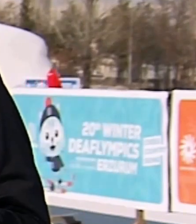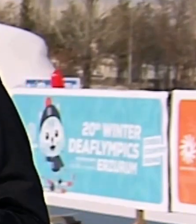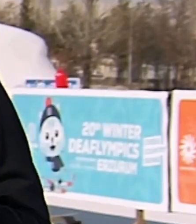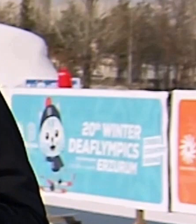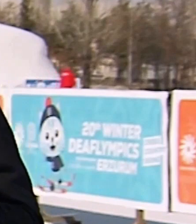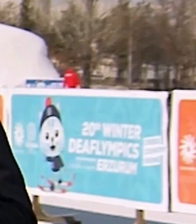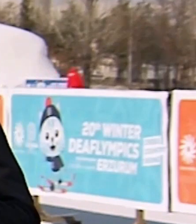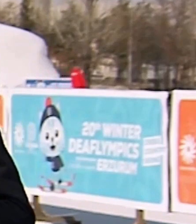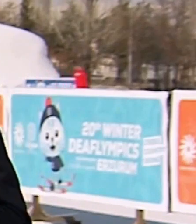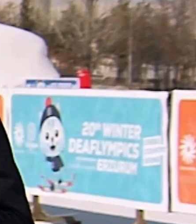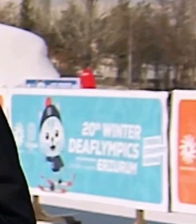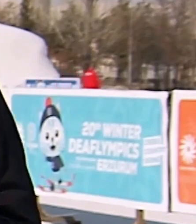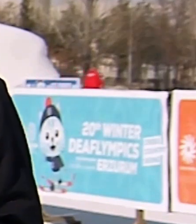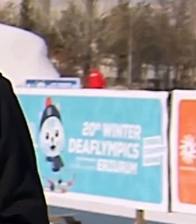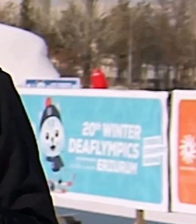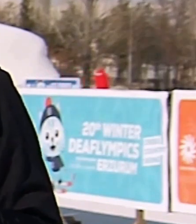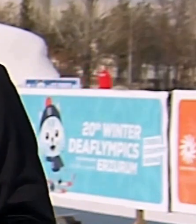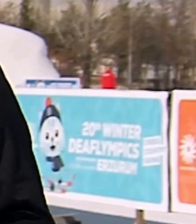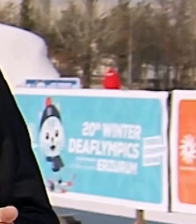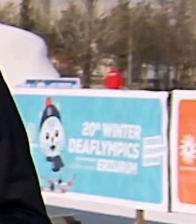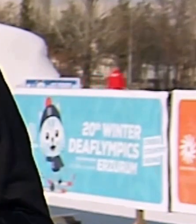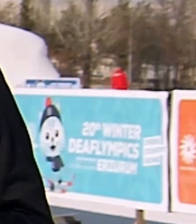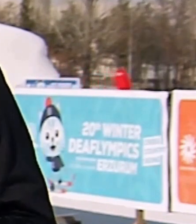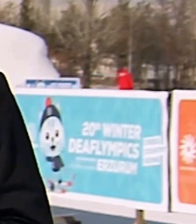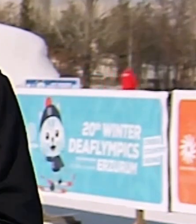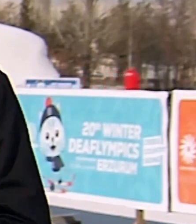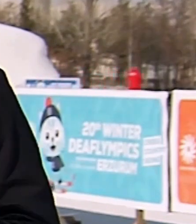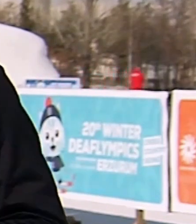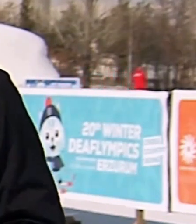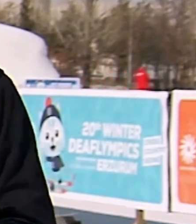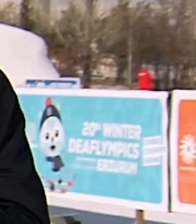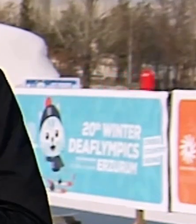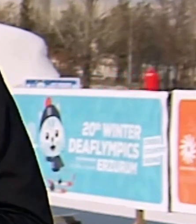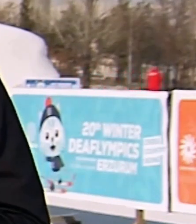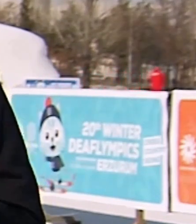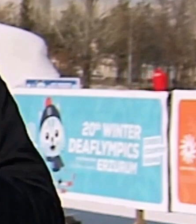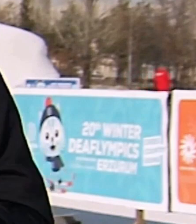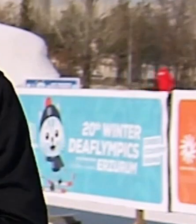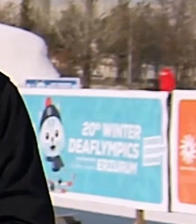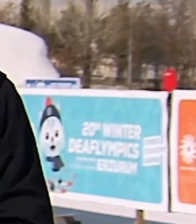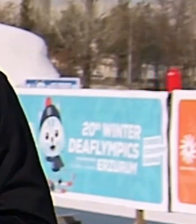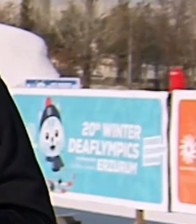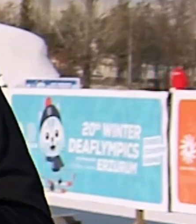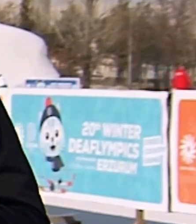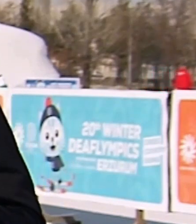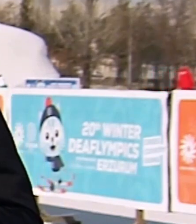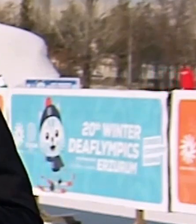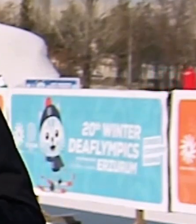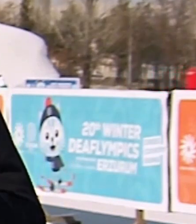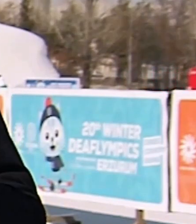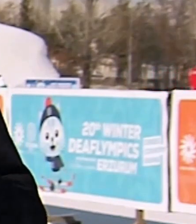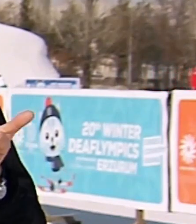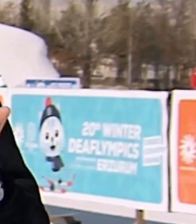накопичується у кожного внутрі. І вони все ж таки змогли, витримали все це. І я впевнений був, що вона